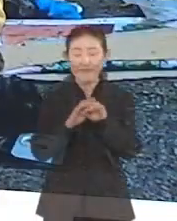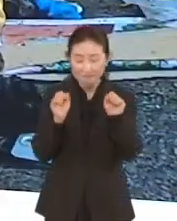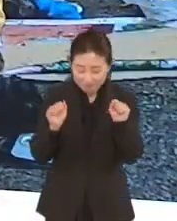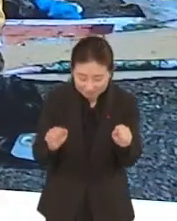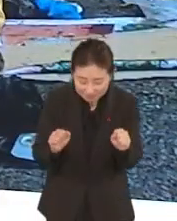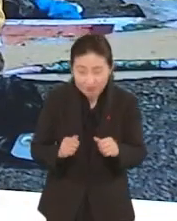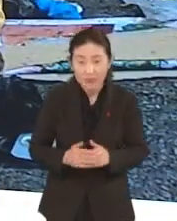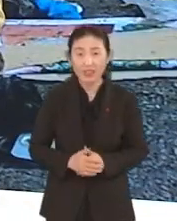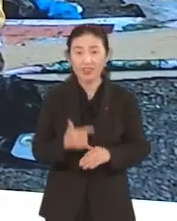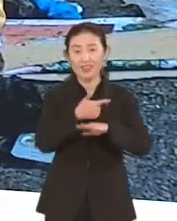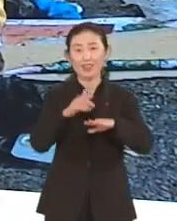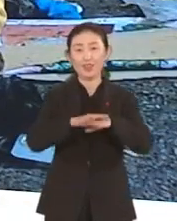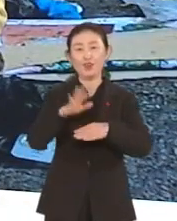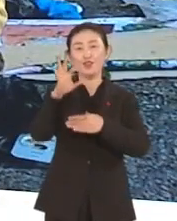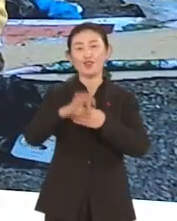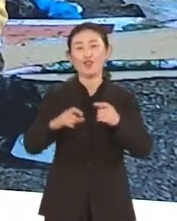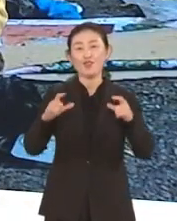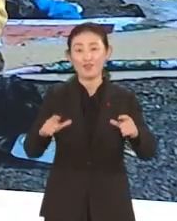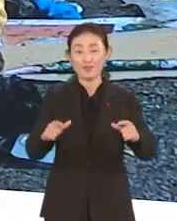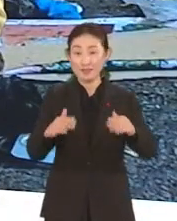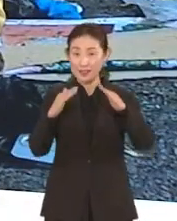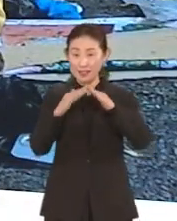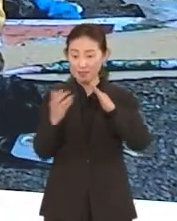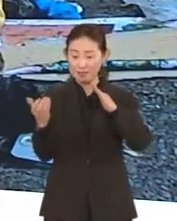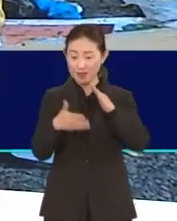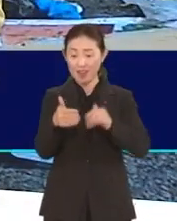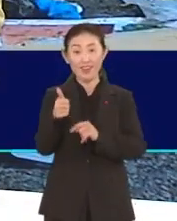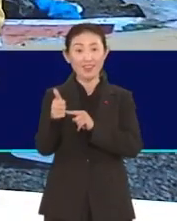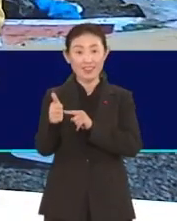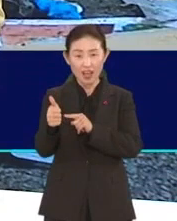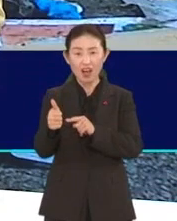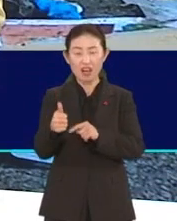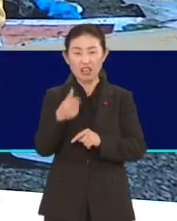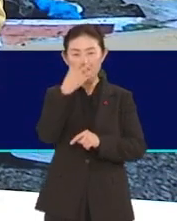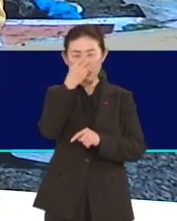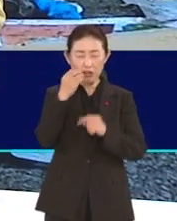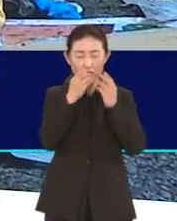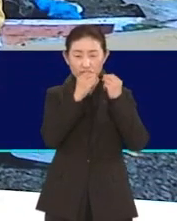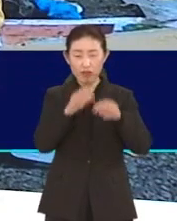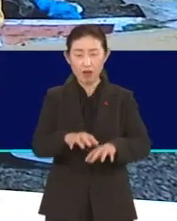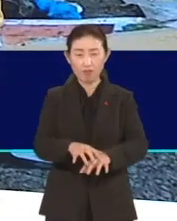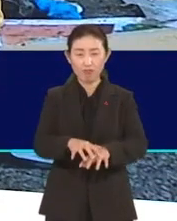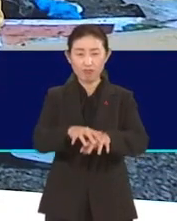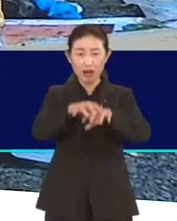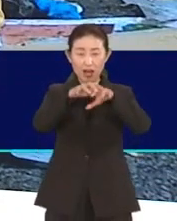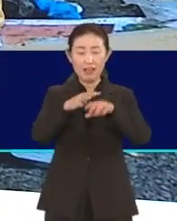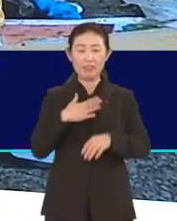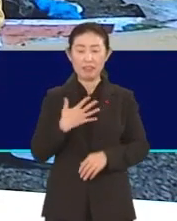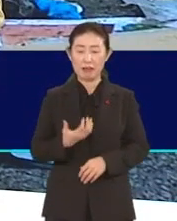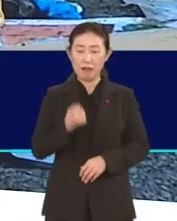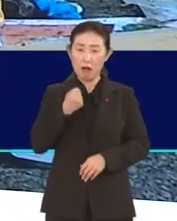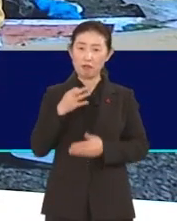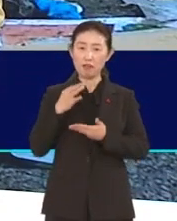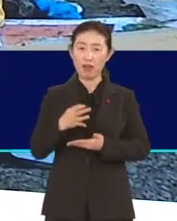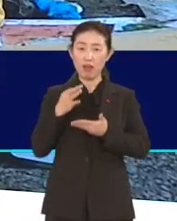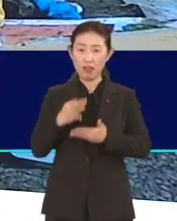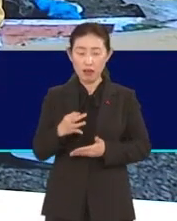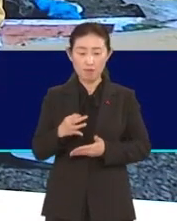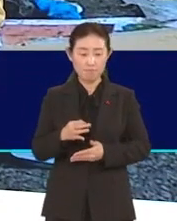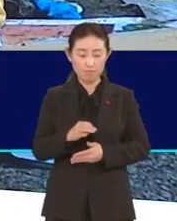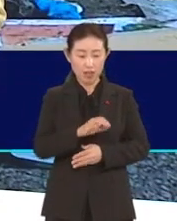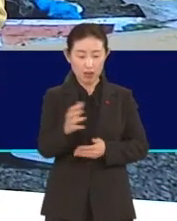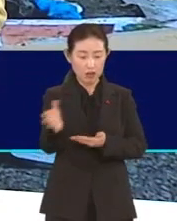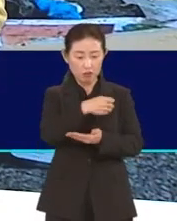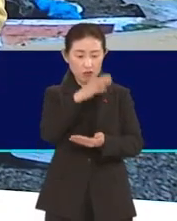여러분 안녕하십니까? 대전 서구에 사는 한 세입자가 쓰레기를 가득 쌓아놓고 자기 재산이라고 주장해 치우지